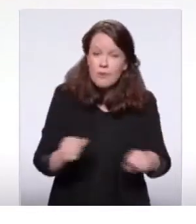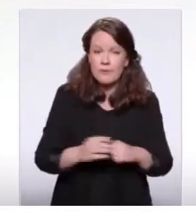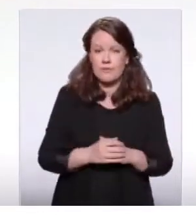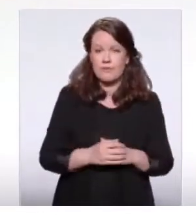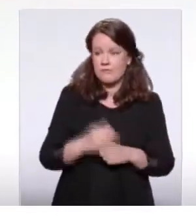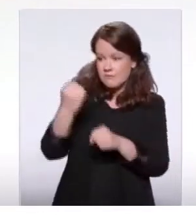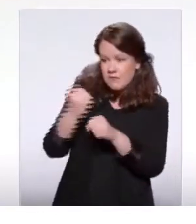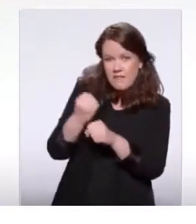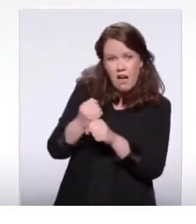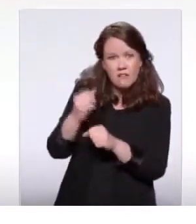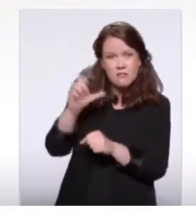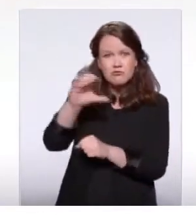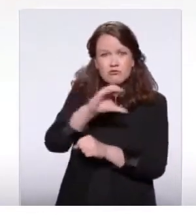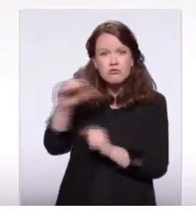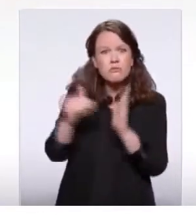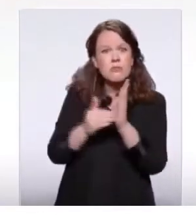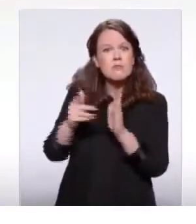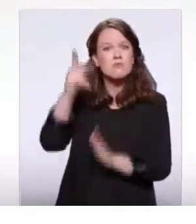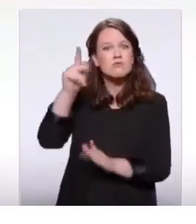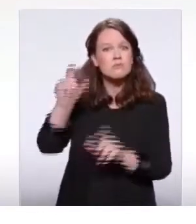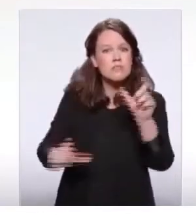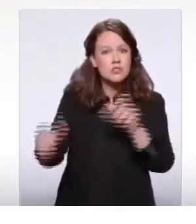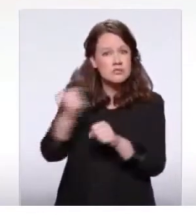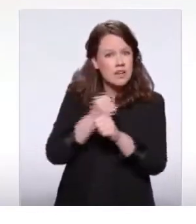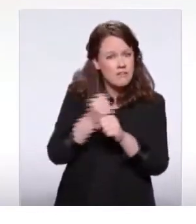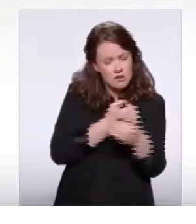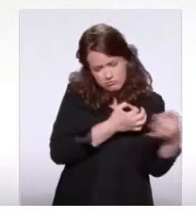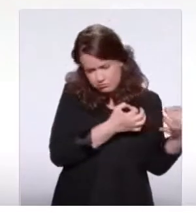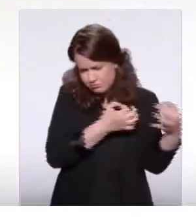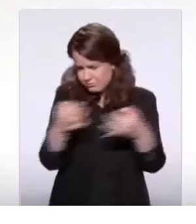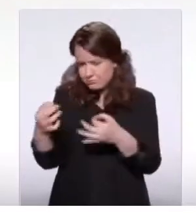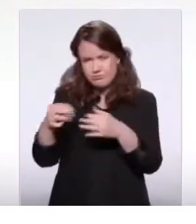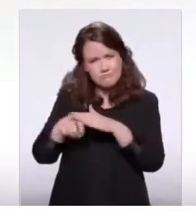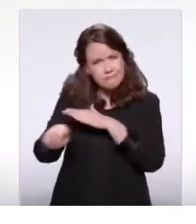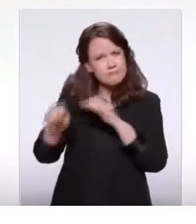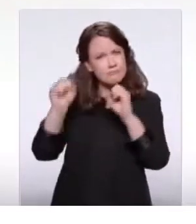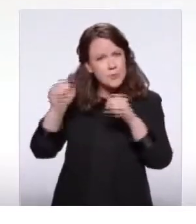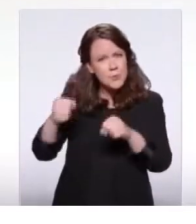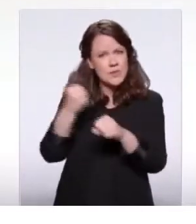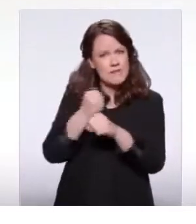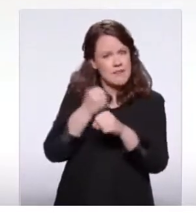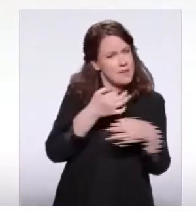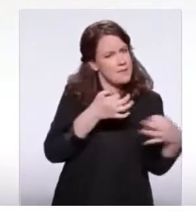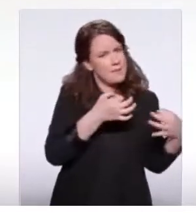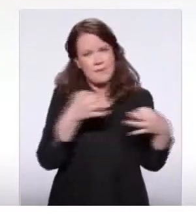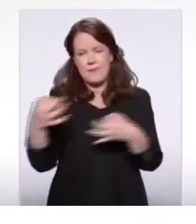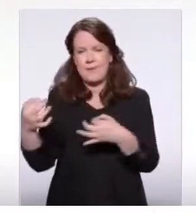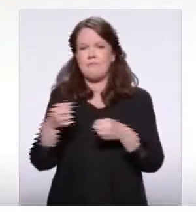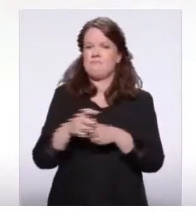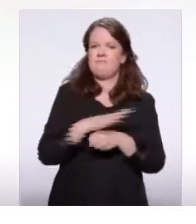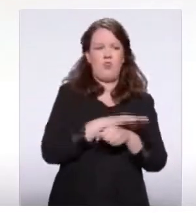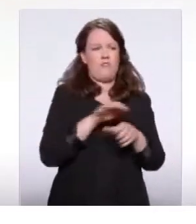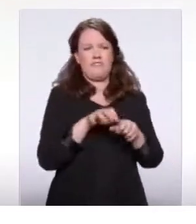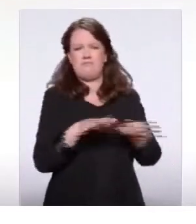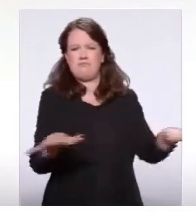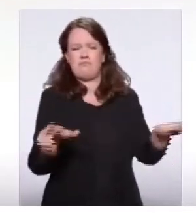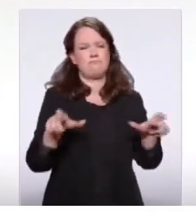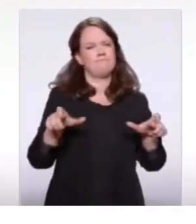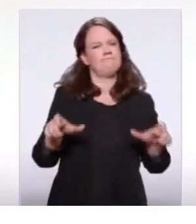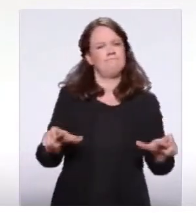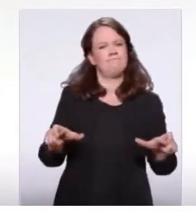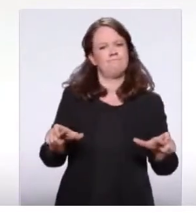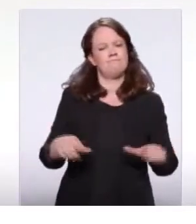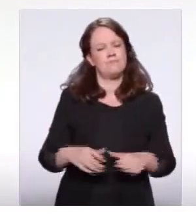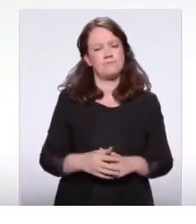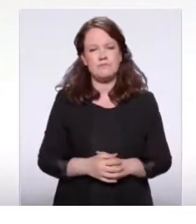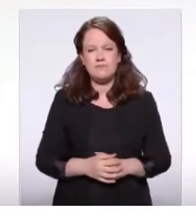de travailleurs de garder la tête hors de l'eau sans jamais perdre le contrôle de l'épidémie. Nous avons donc, je le